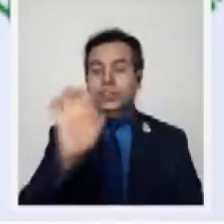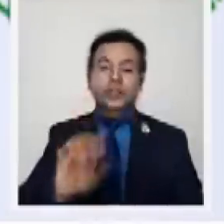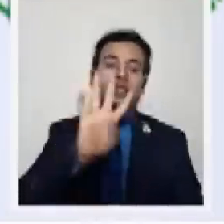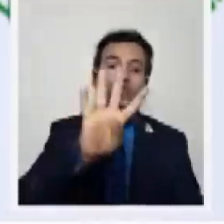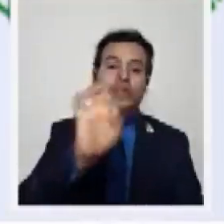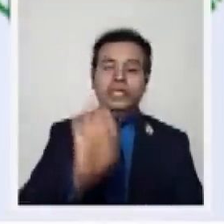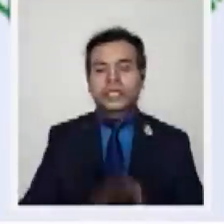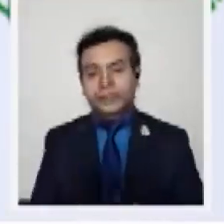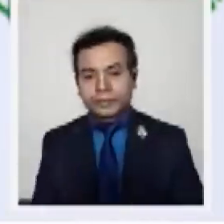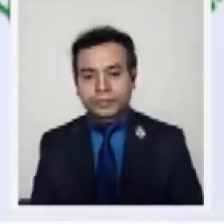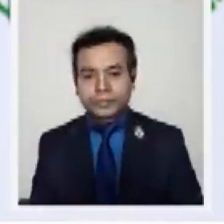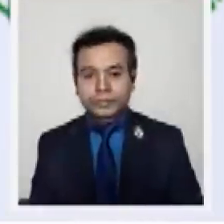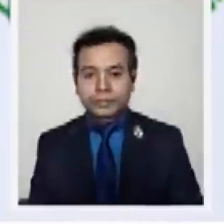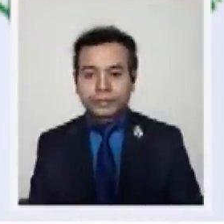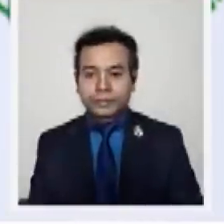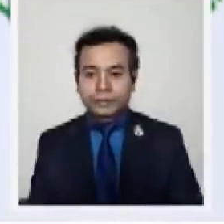স্ক্রিনিং হয়েছে এ পর্যন্ত